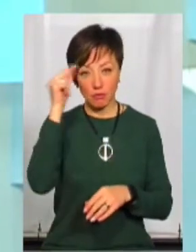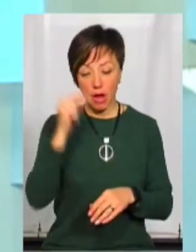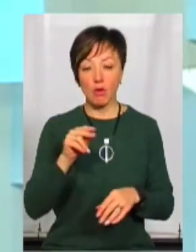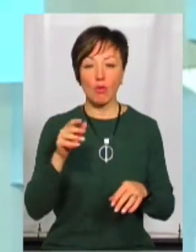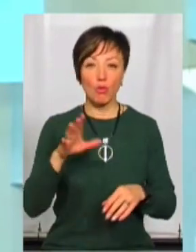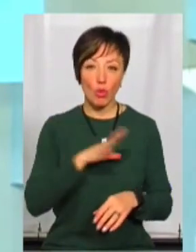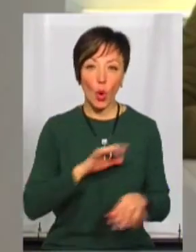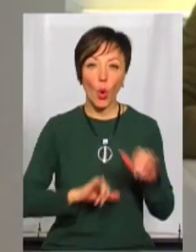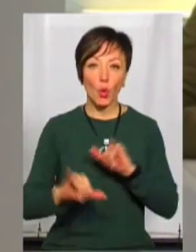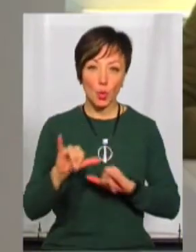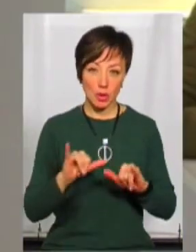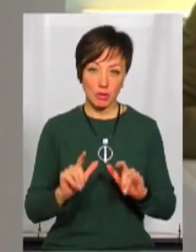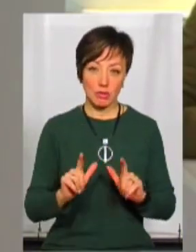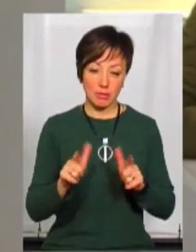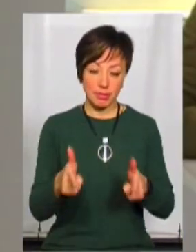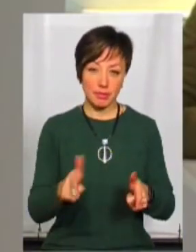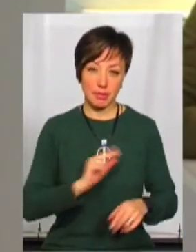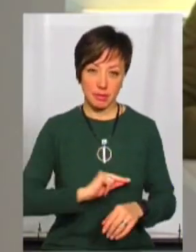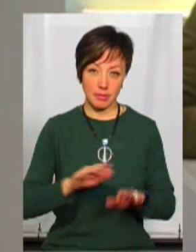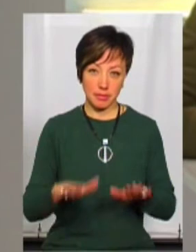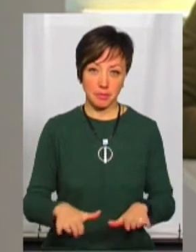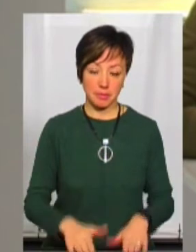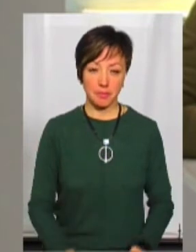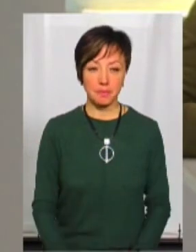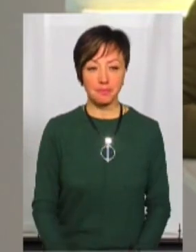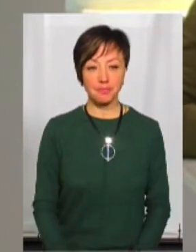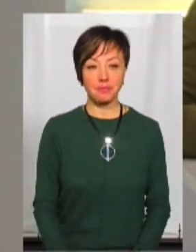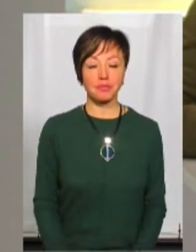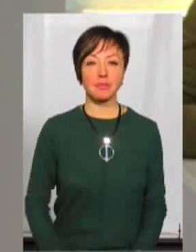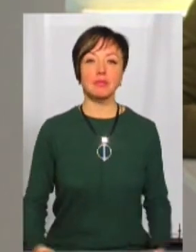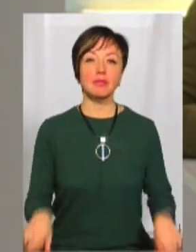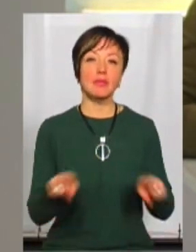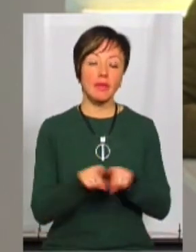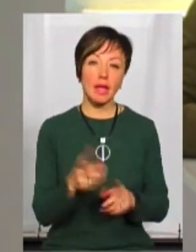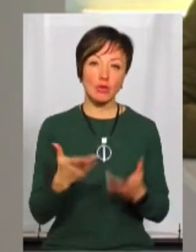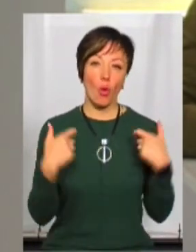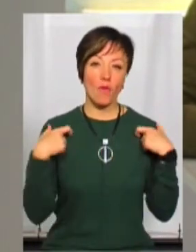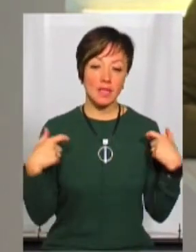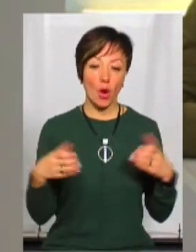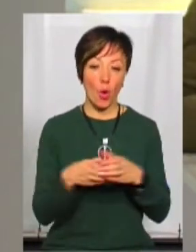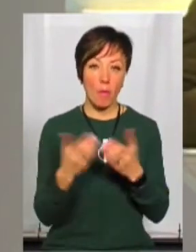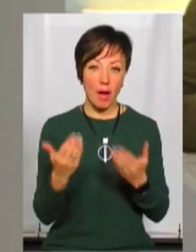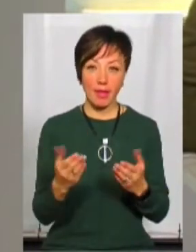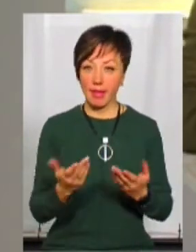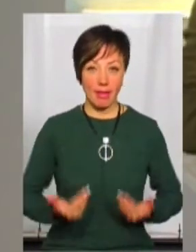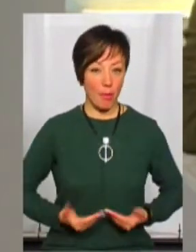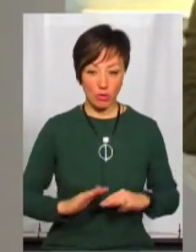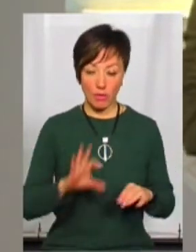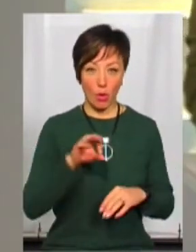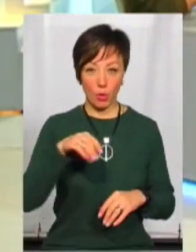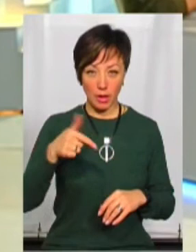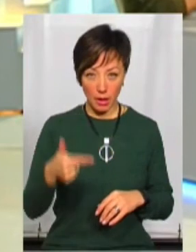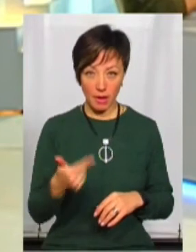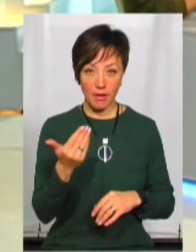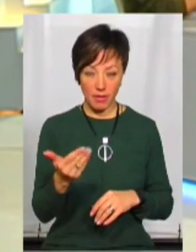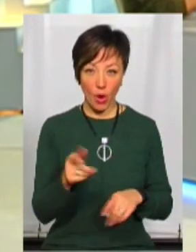куди йти і де працювати. І таким же чином, якщо офіцер громади він не проживає в ОТГ,